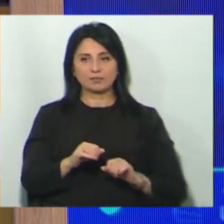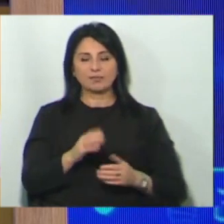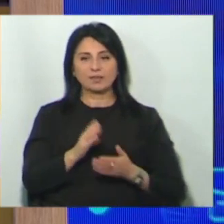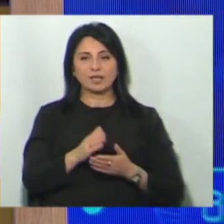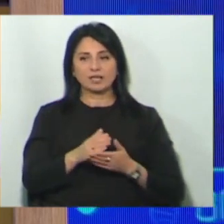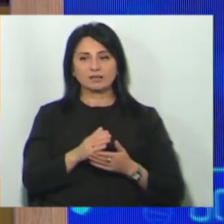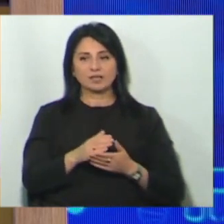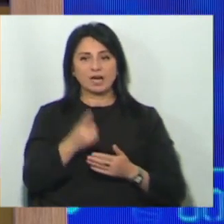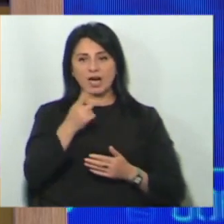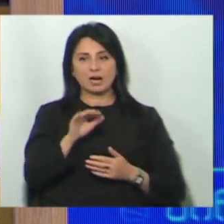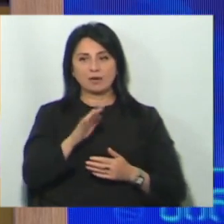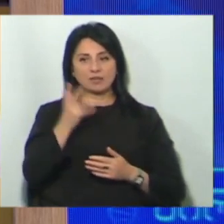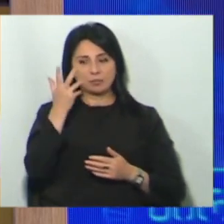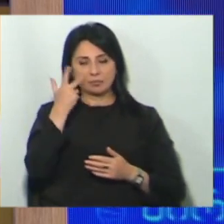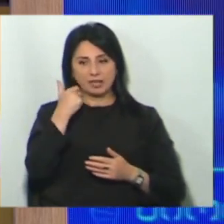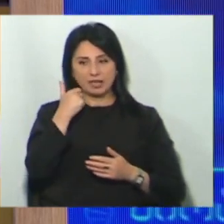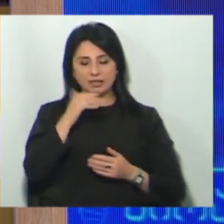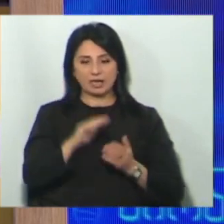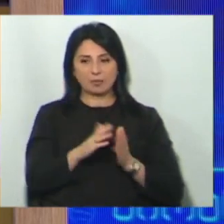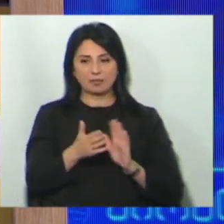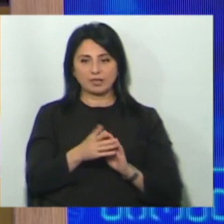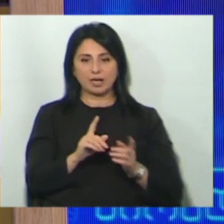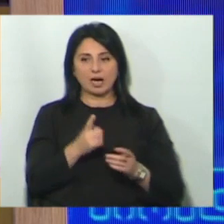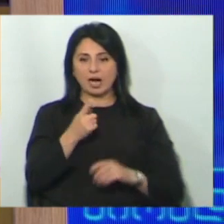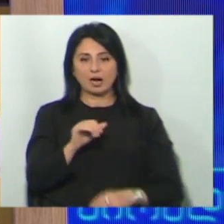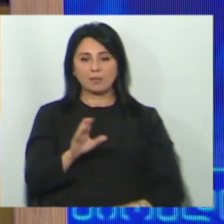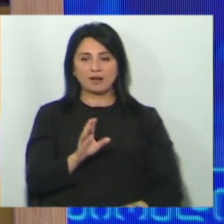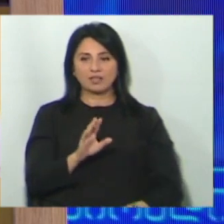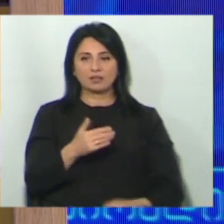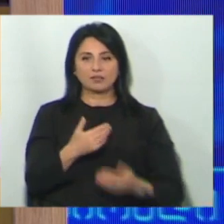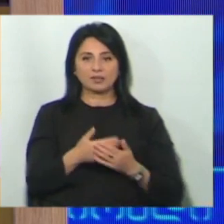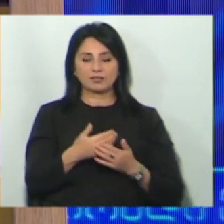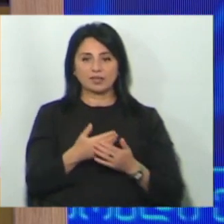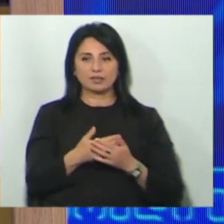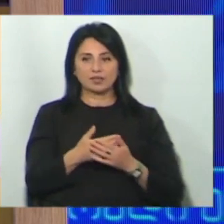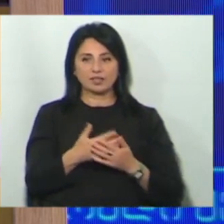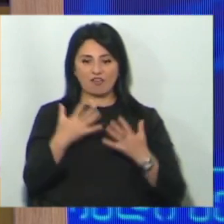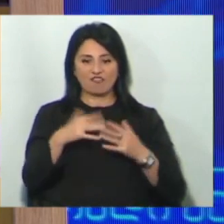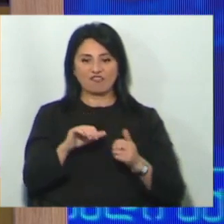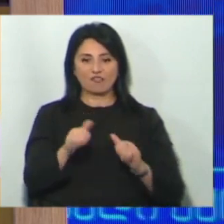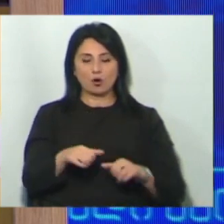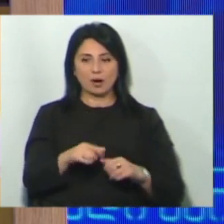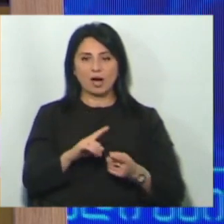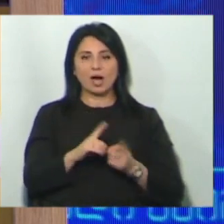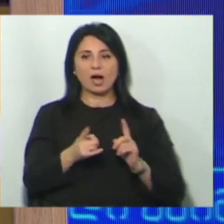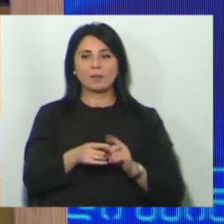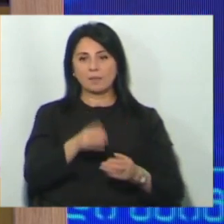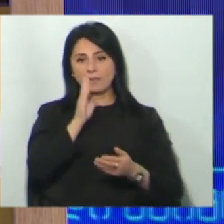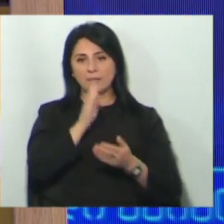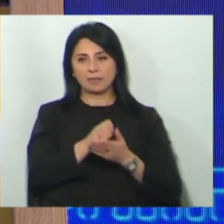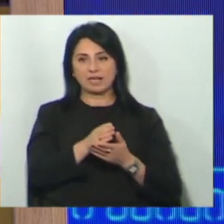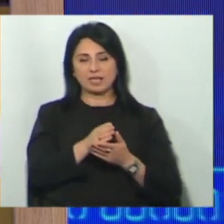არის არამარტო ფერით განპირობებული, არამარტო ვთქვათ ფორმით განპირობებული, არამედ